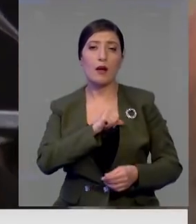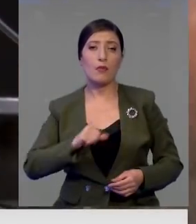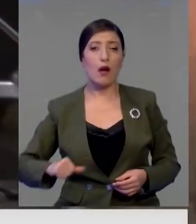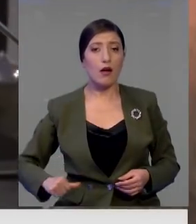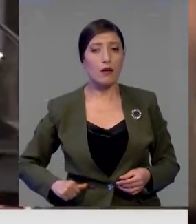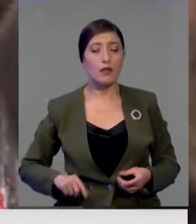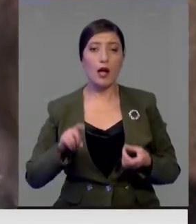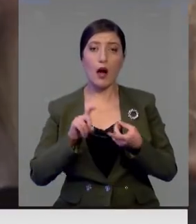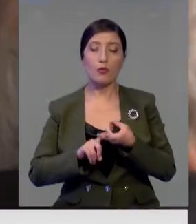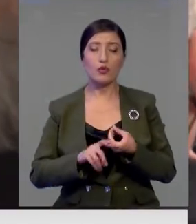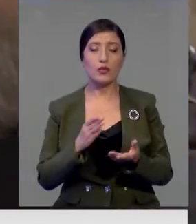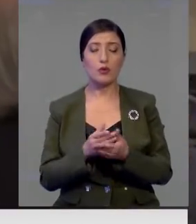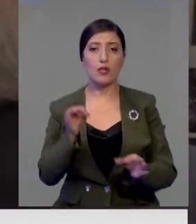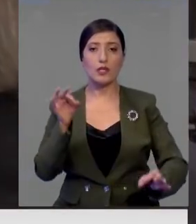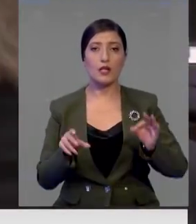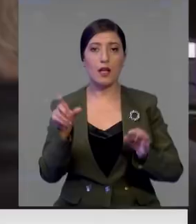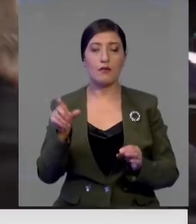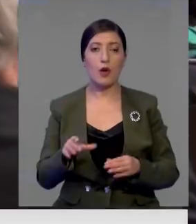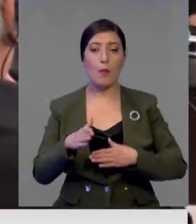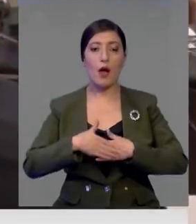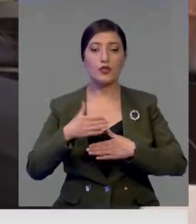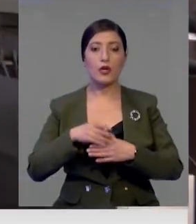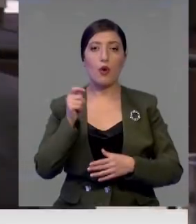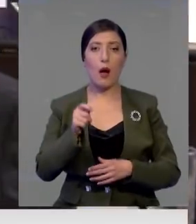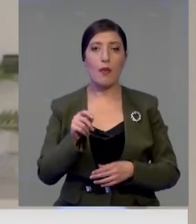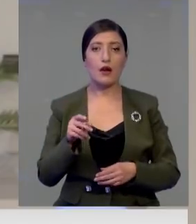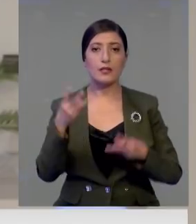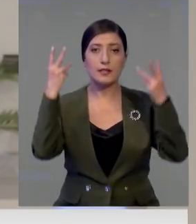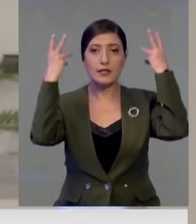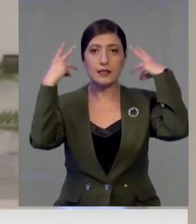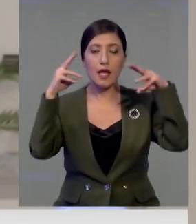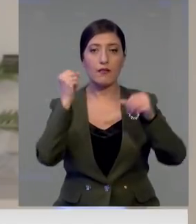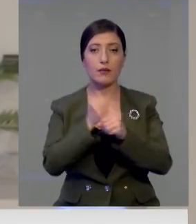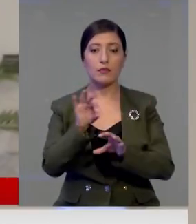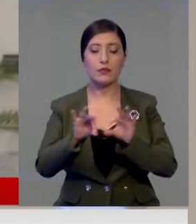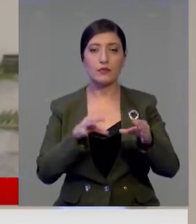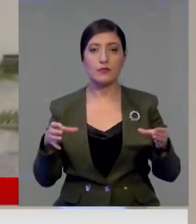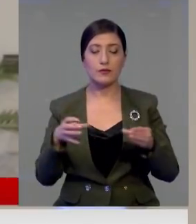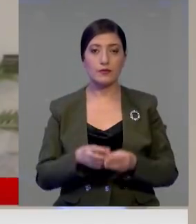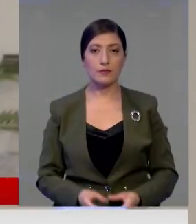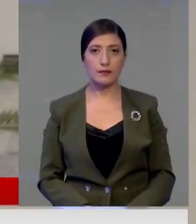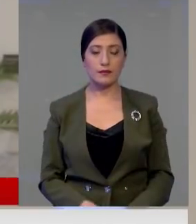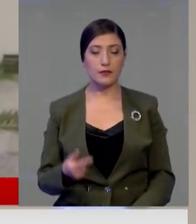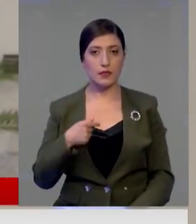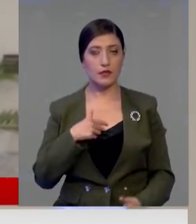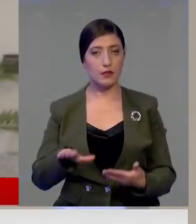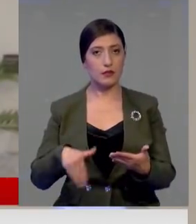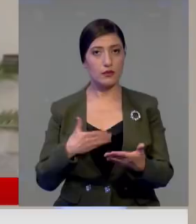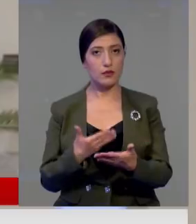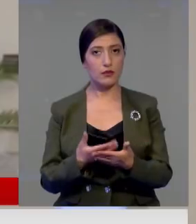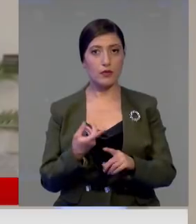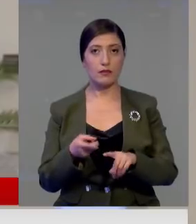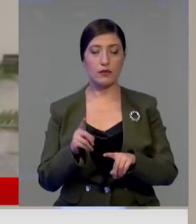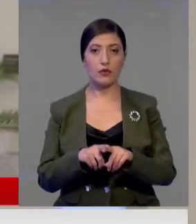ունեցող դատավորներին պատժելու համար մեխանիզմներ մշակել։ Եվ իմ առաջարկությունն այն էր, որ մեր